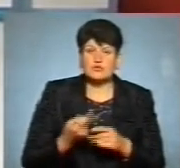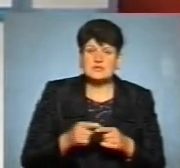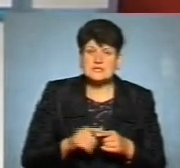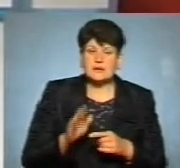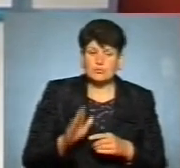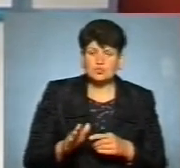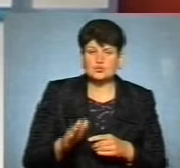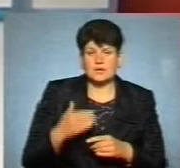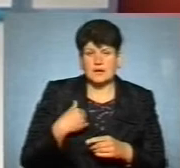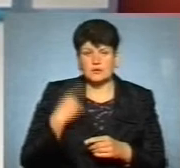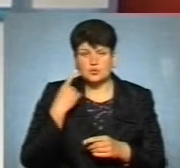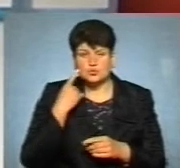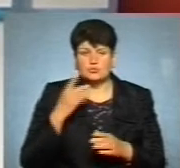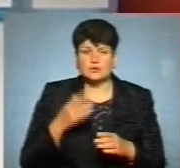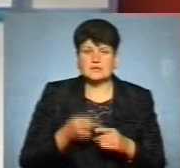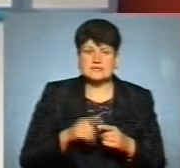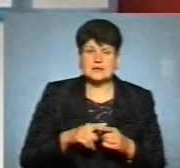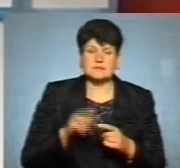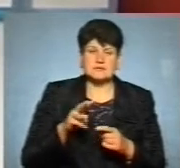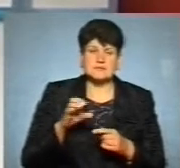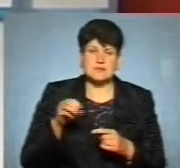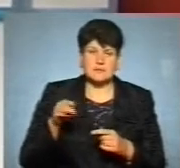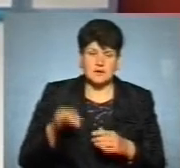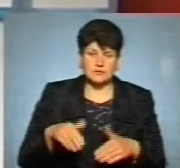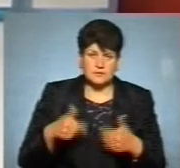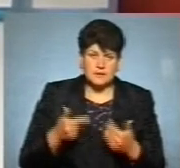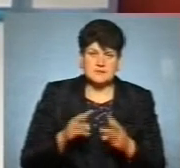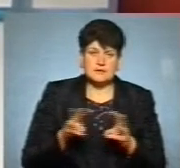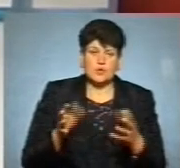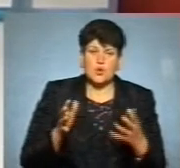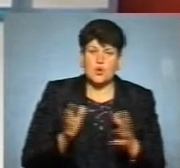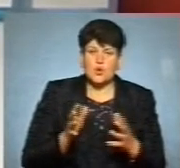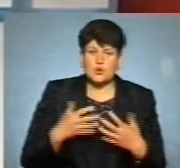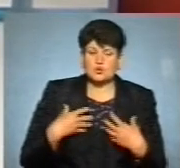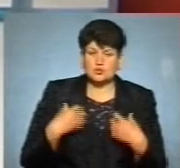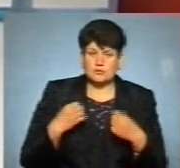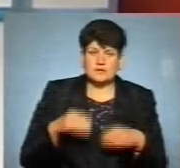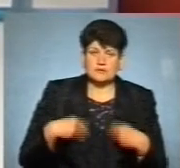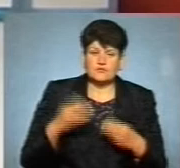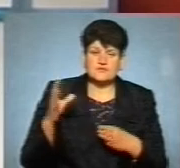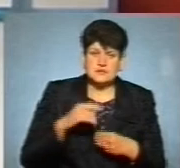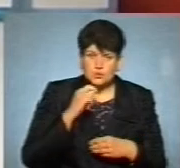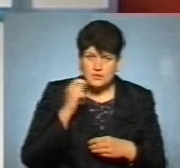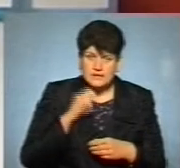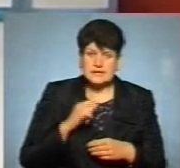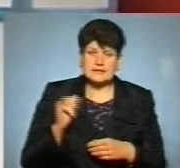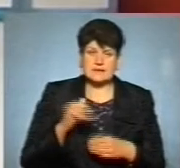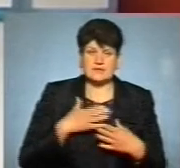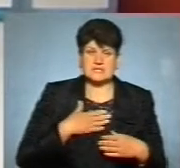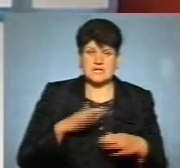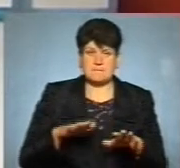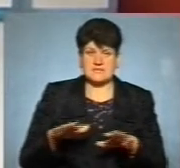будуть, десь, я думаю, що рекомендації від Максима Степанова, від Міністерства охорони здоров'я, яке буде рекомендовано всій Україні, і безпосередньо у нас на